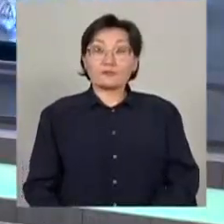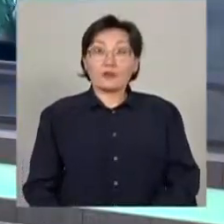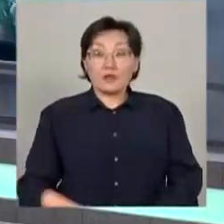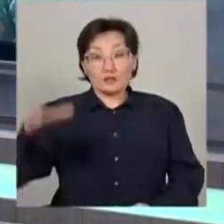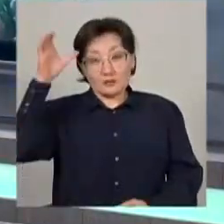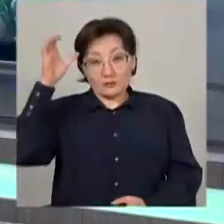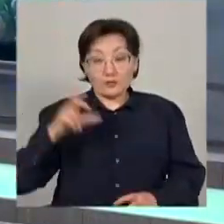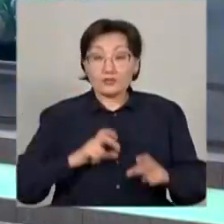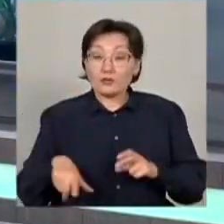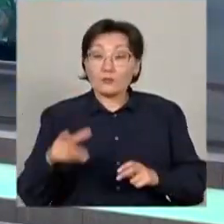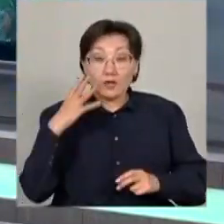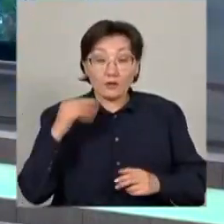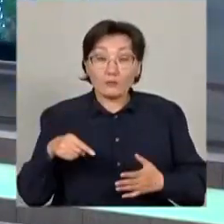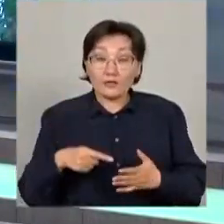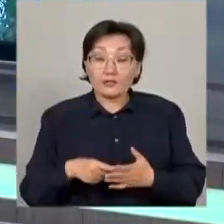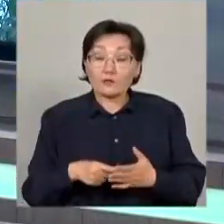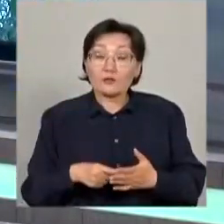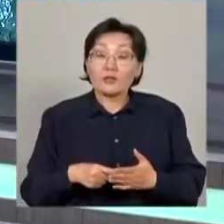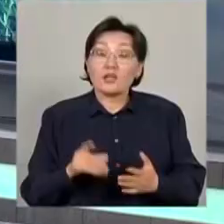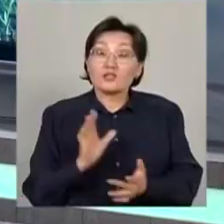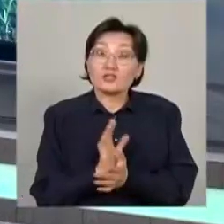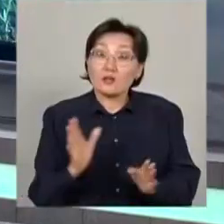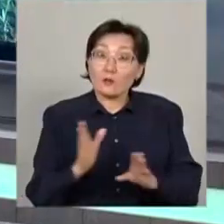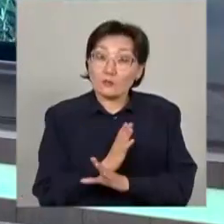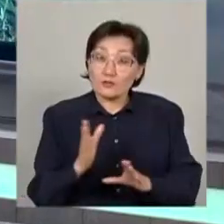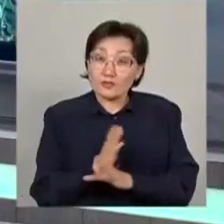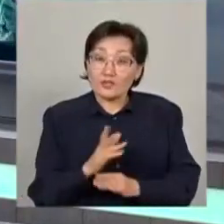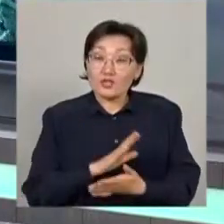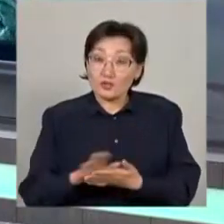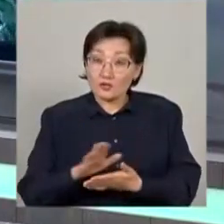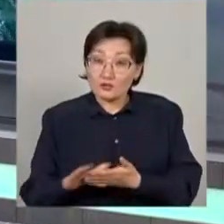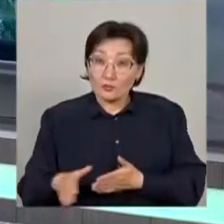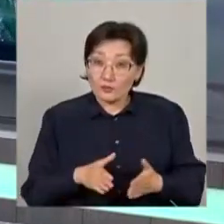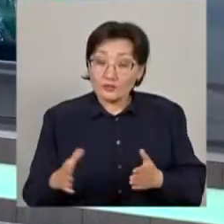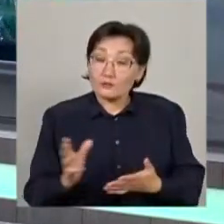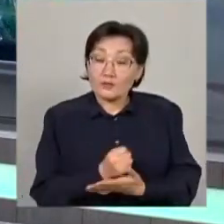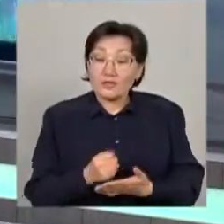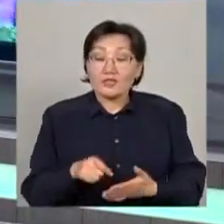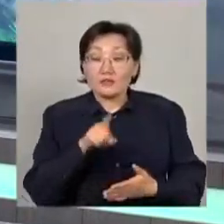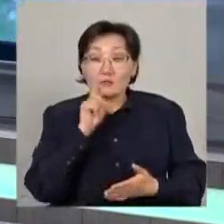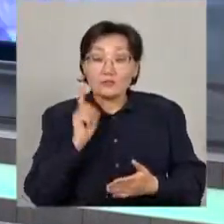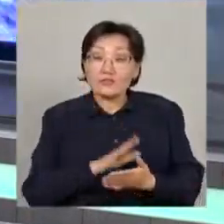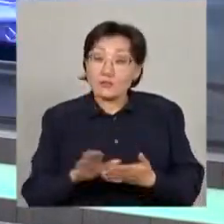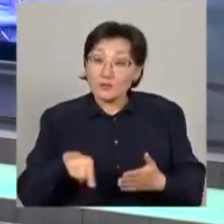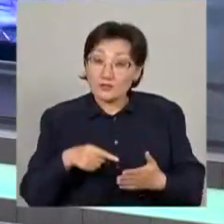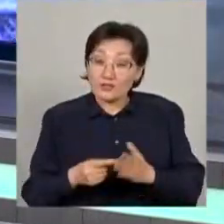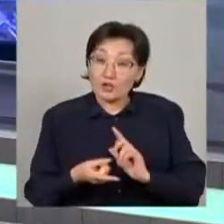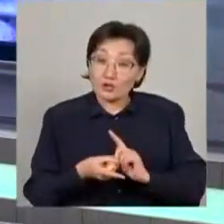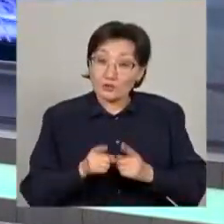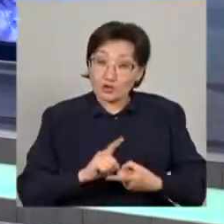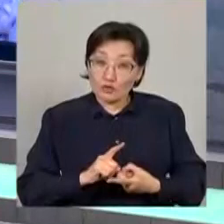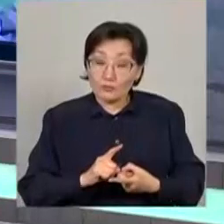Ғалымдар мен студенттер Алматы аспанын торлаған көк түтіннен құтылудың жолын тапты. Шаһарды жасыл әрі таза қалаға айналдырудың бірден бір